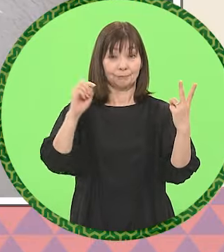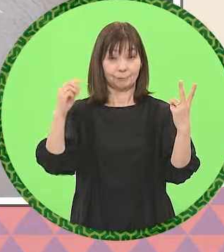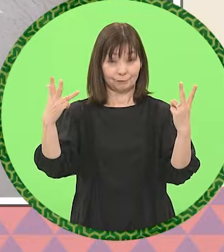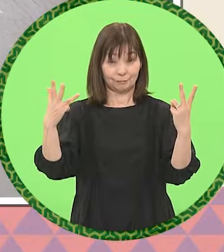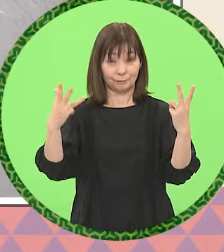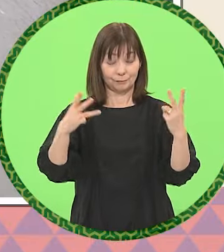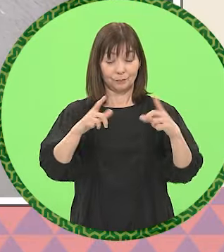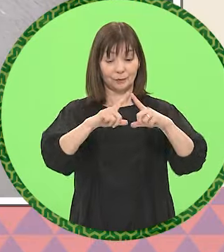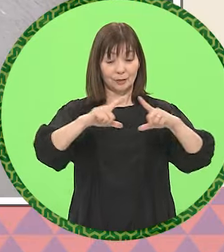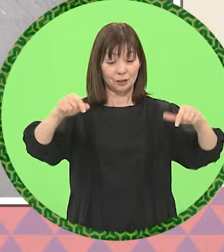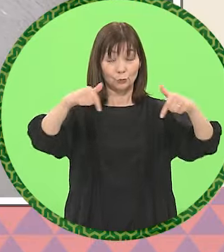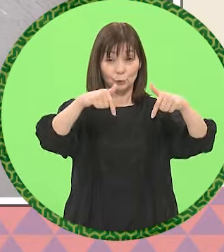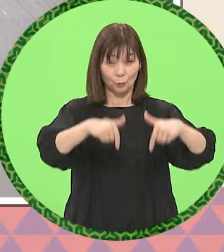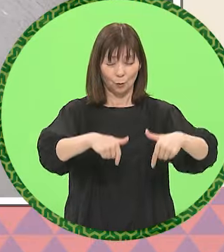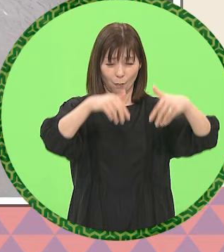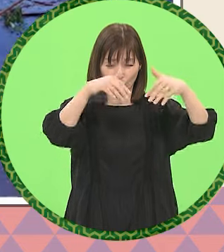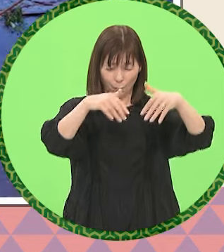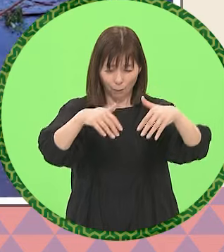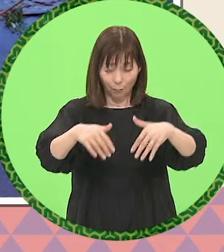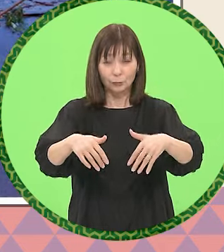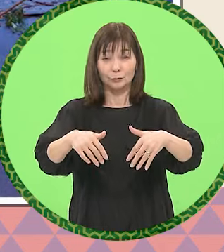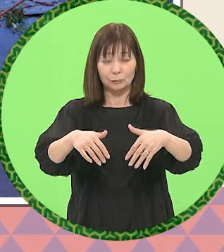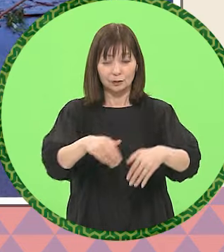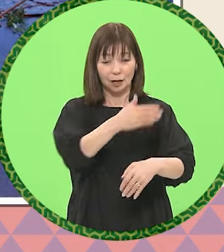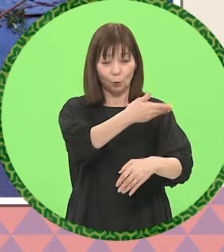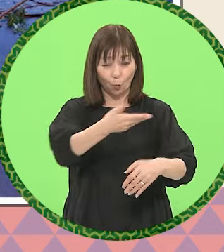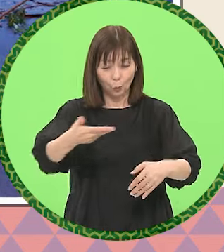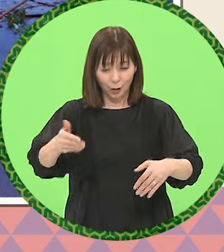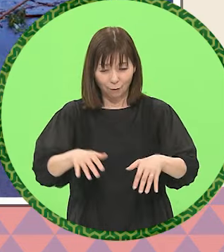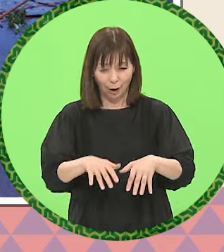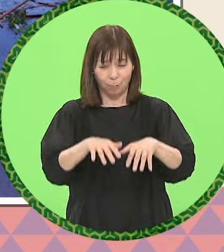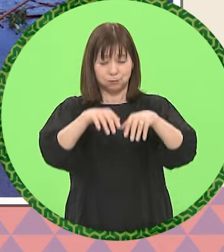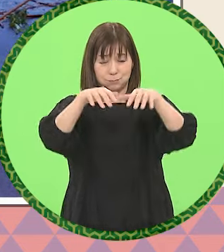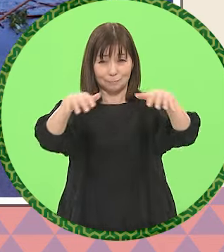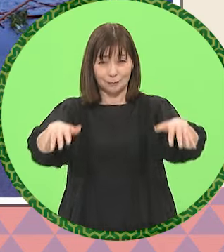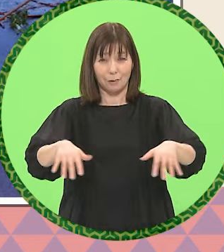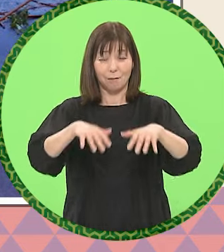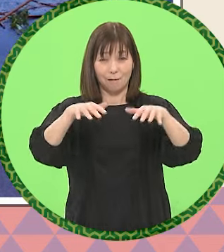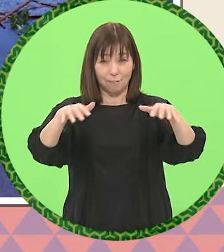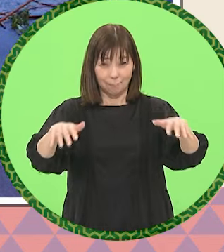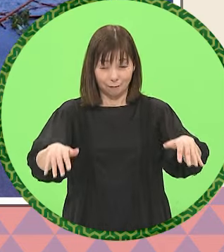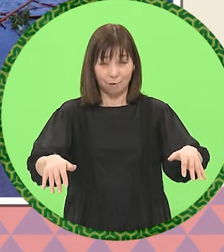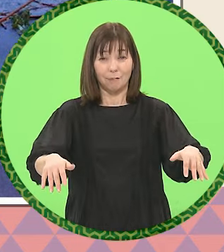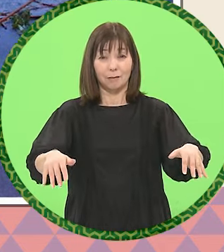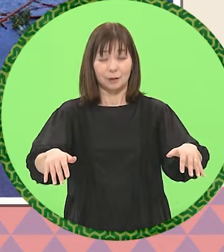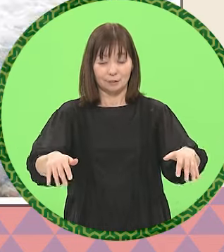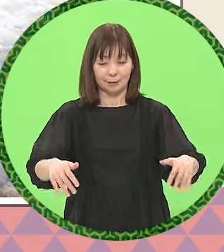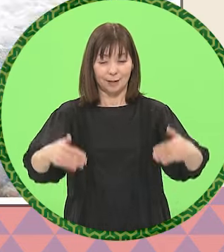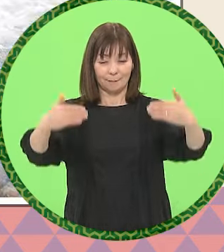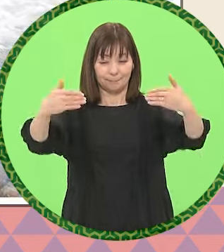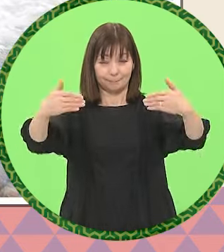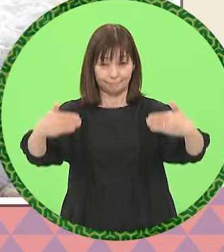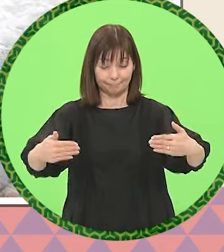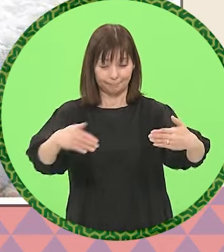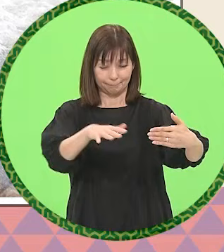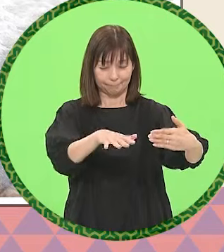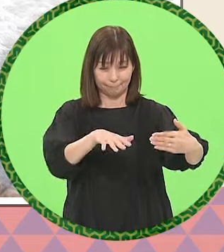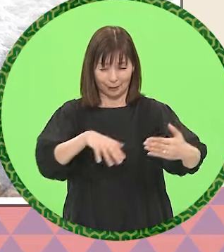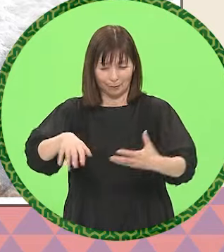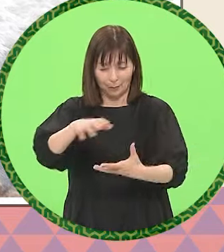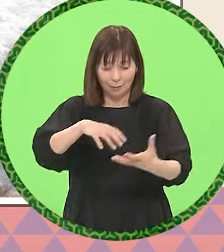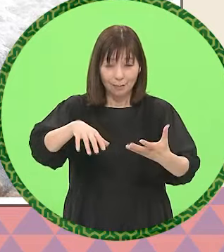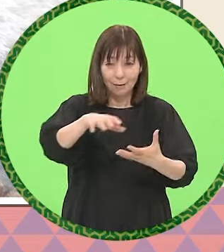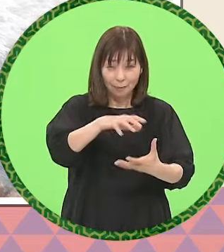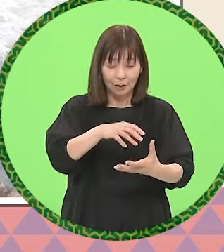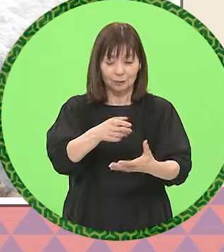2018年の西日本豪雨の際、郷の川が氾濫。昭和初期から続いていた柳の土台は土砂の中に